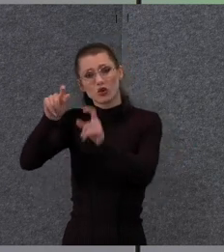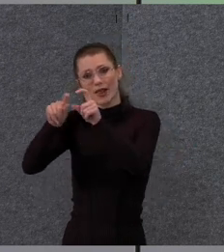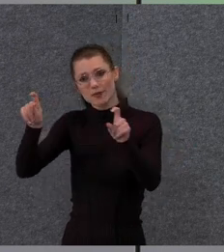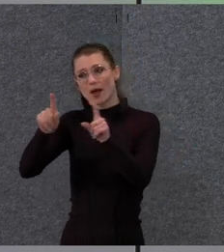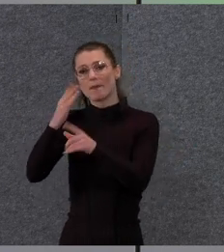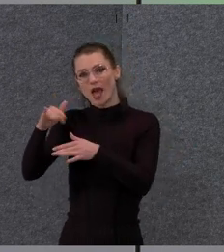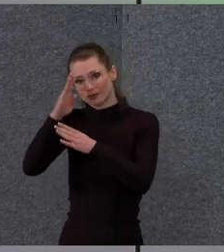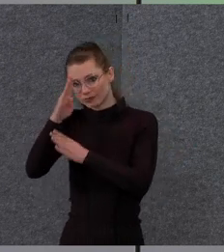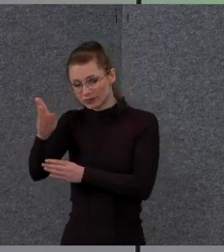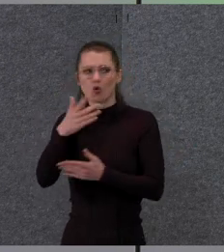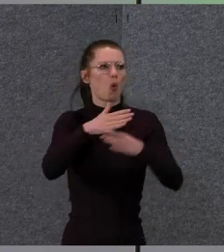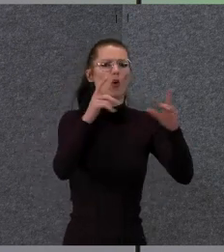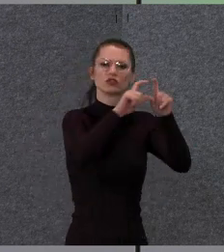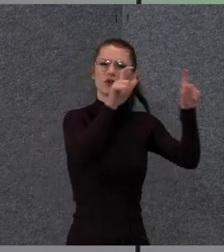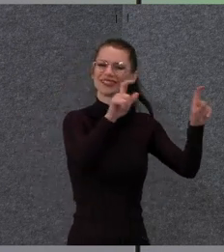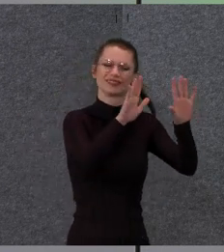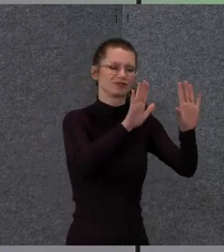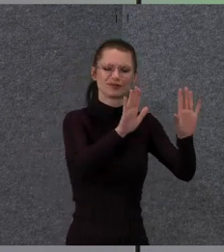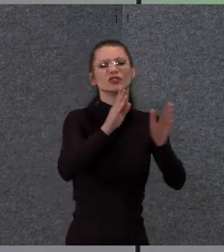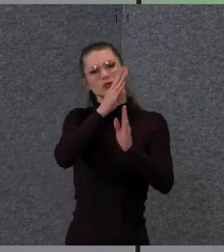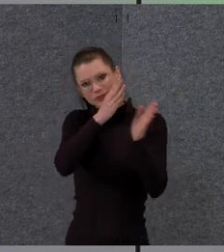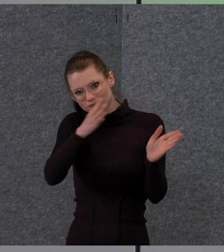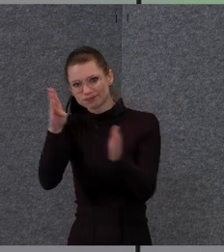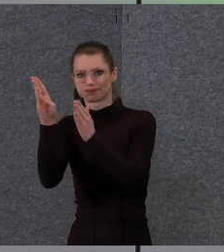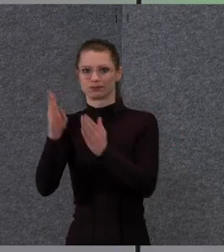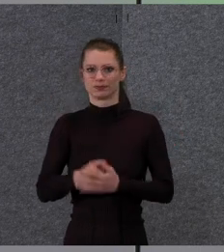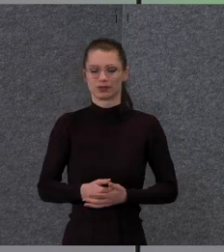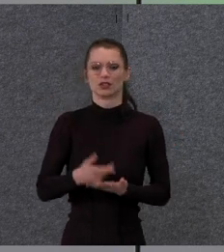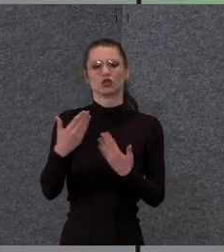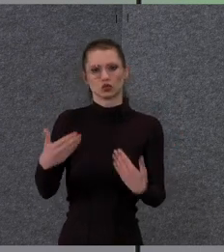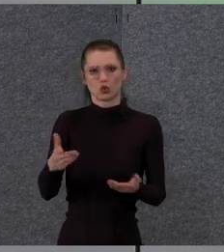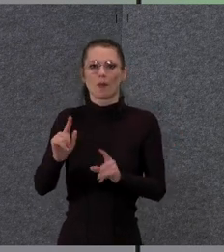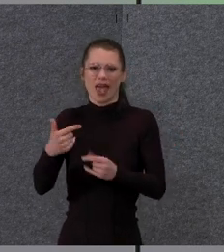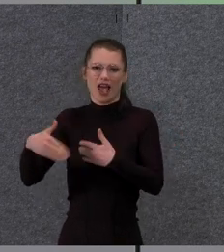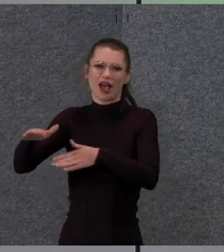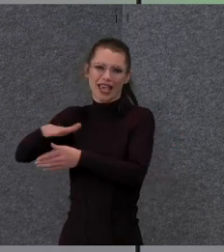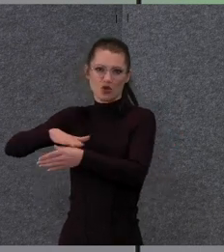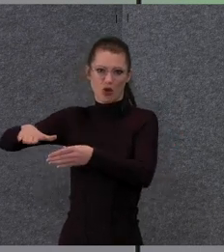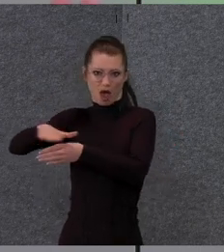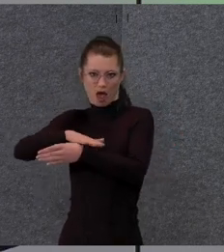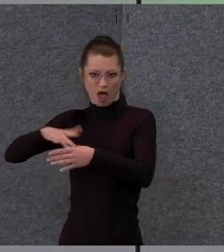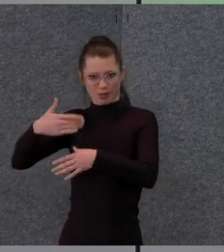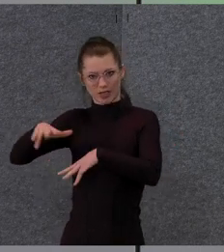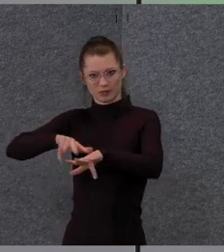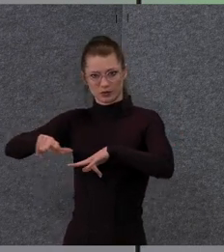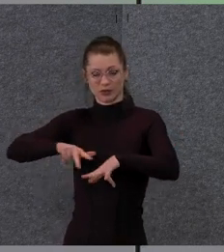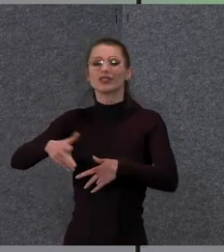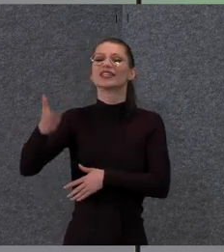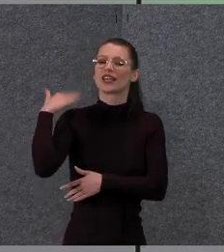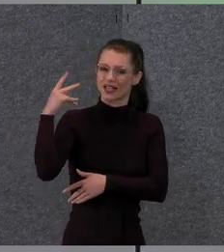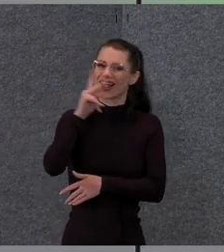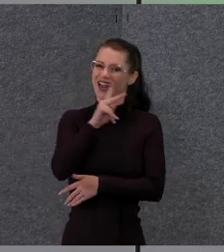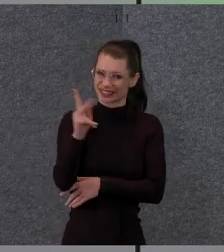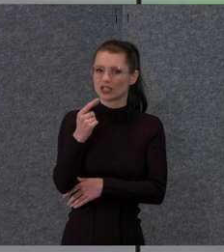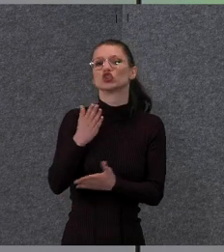orientiert sein als an großen Konzernen. Denn das ist auch eine Voraussetzung, um wieder regional mehr zu wirtschaften. Gestern hat Katharina schon ausführlich